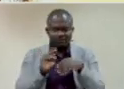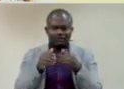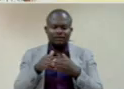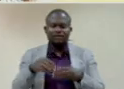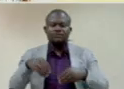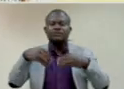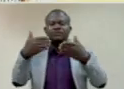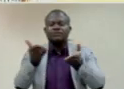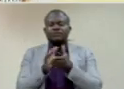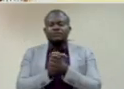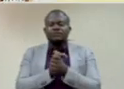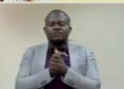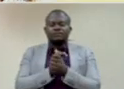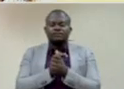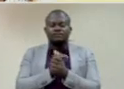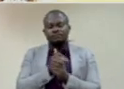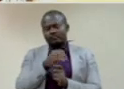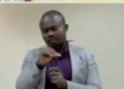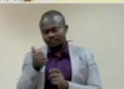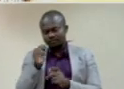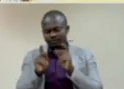batanga, abayobozi bazajya batanga, abandi bantu